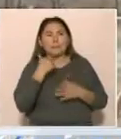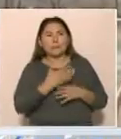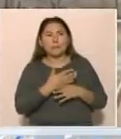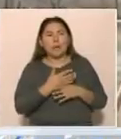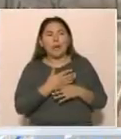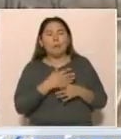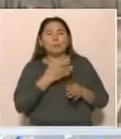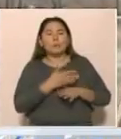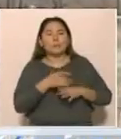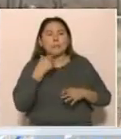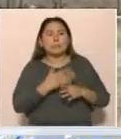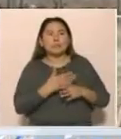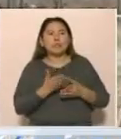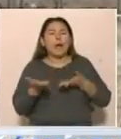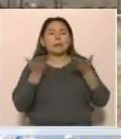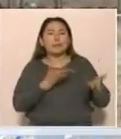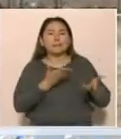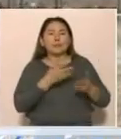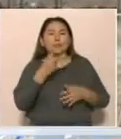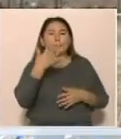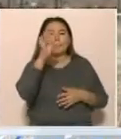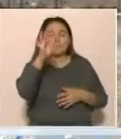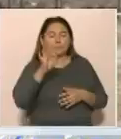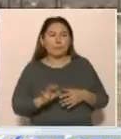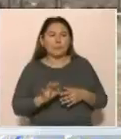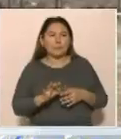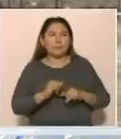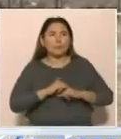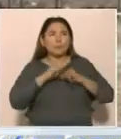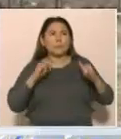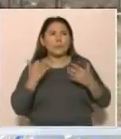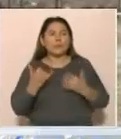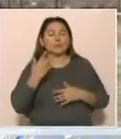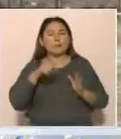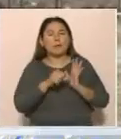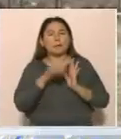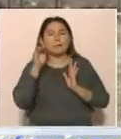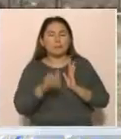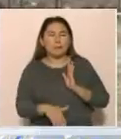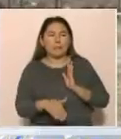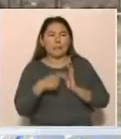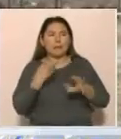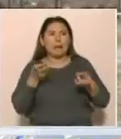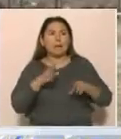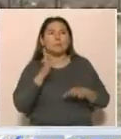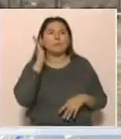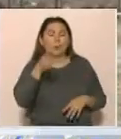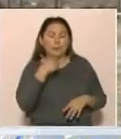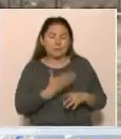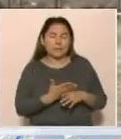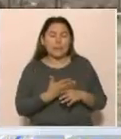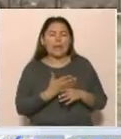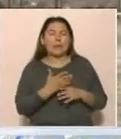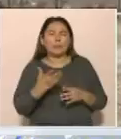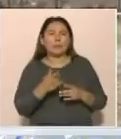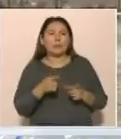ал осыдан кейін ол шәкіртақымыз 25%-ға өсіп, бұйырса 26 мыңға жуық шәкіртақы алатын боламыз. Бұл әрине